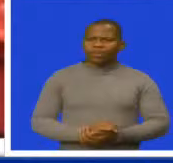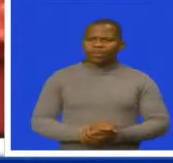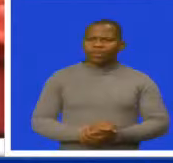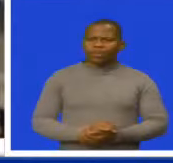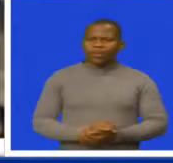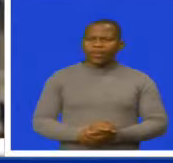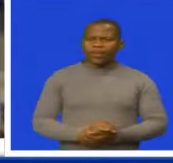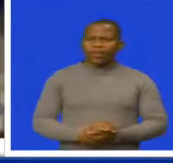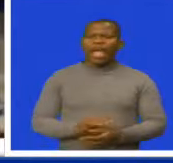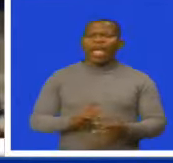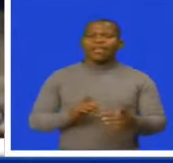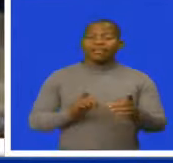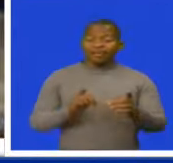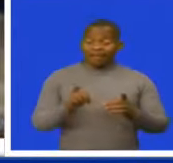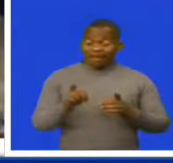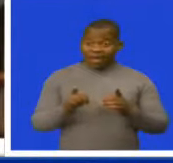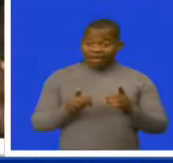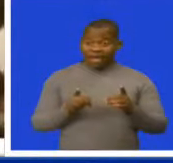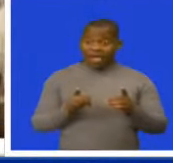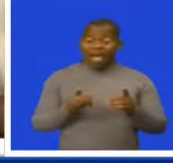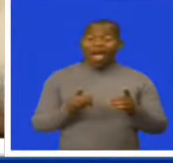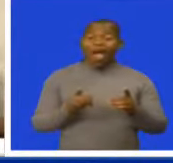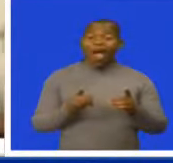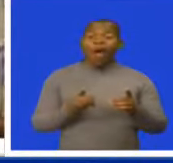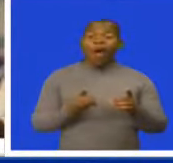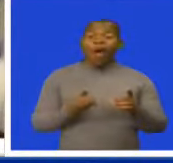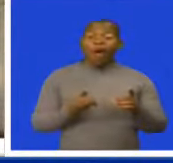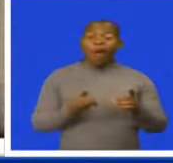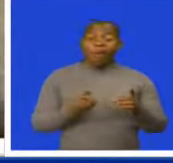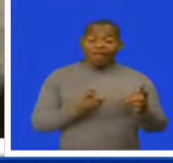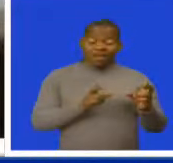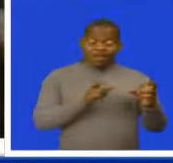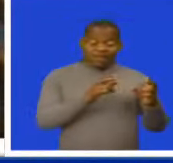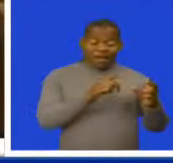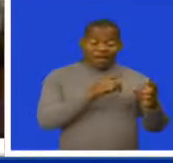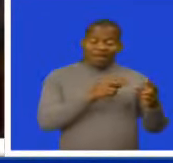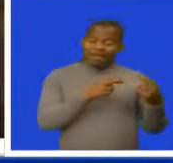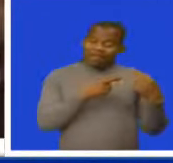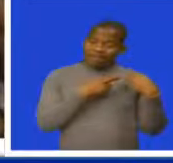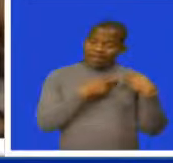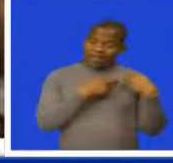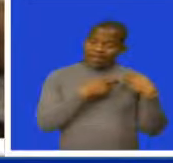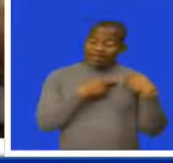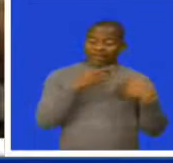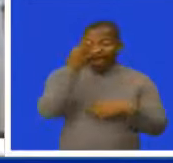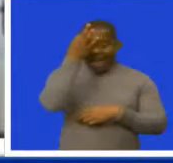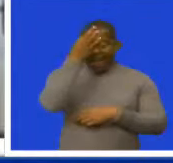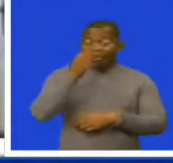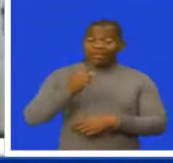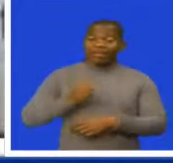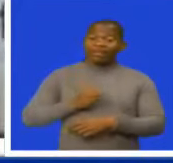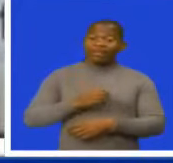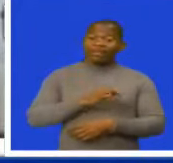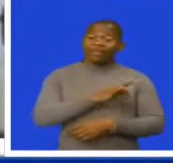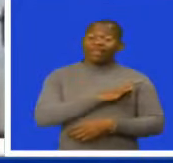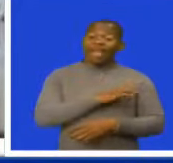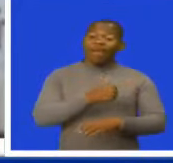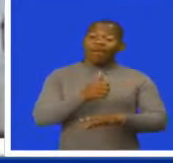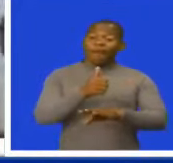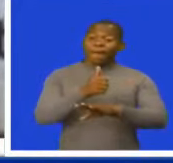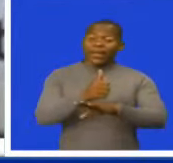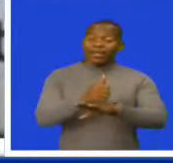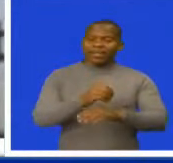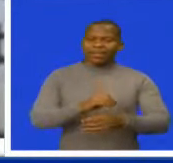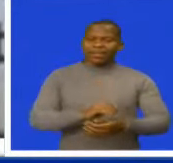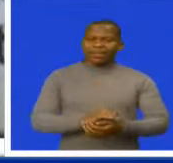Sandile Mweli uthi kungumsebenzi wabo kuhamba bafundzisa banake impilo yethu 70 tembuso. Uma iqala le-HIV